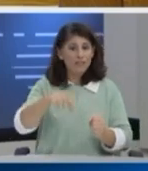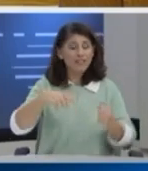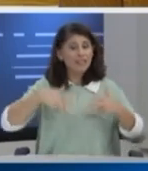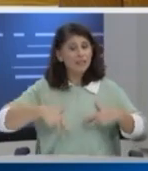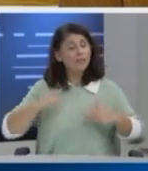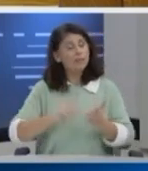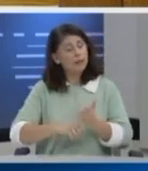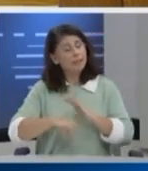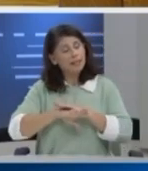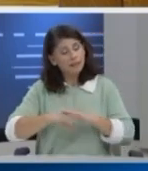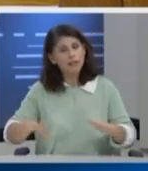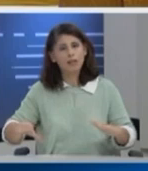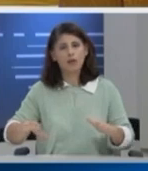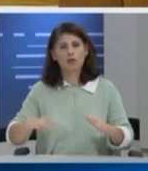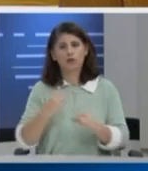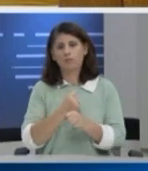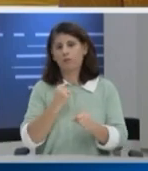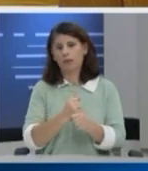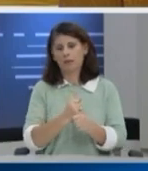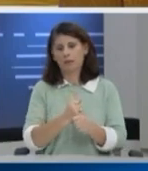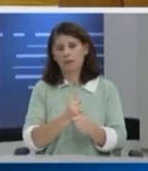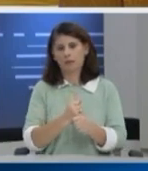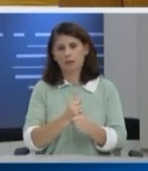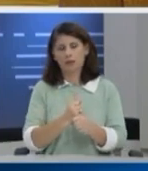αυτή η κυβέρνηση πρέπει να ολοκληρώσει τη θητεία και το έργο της.